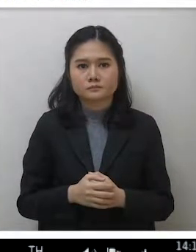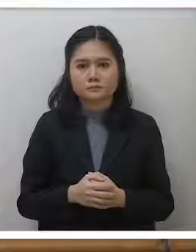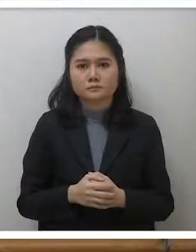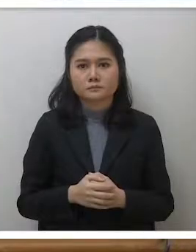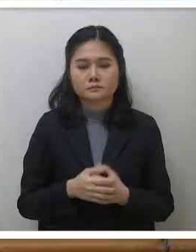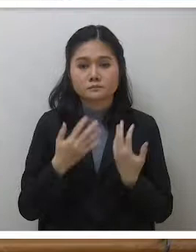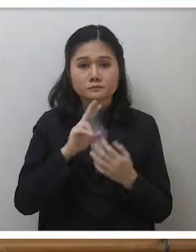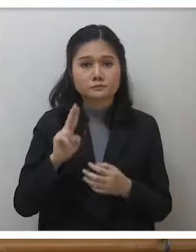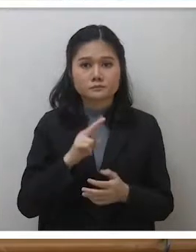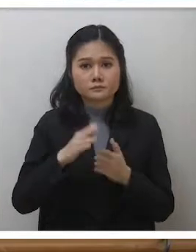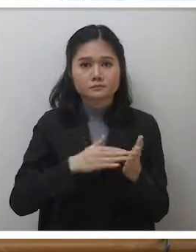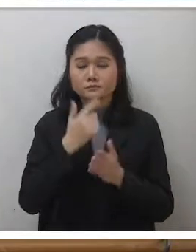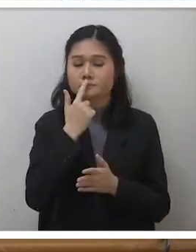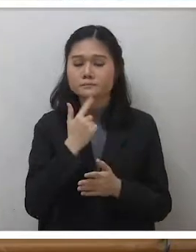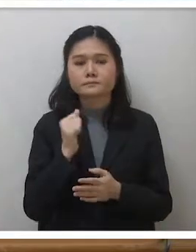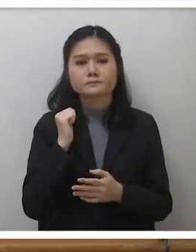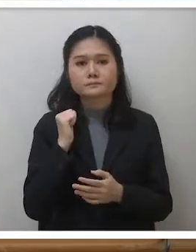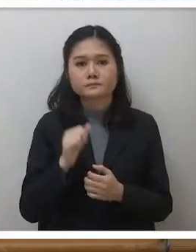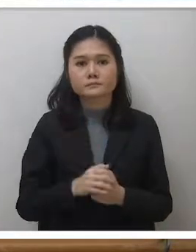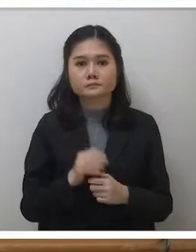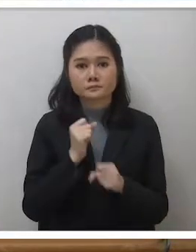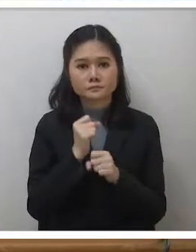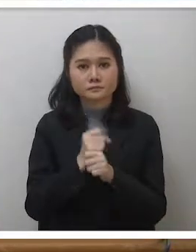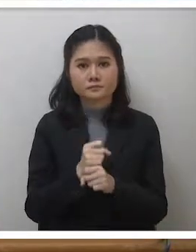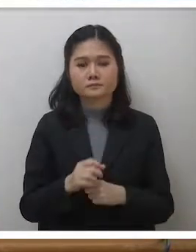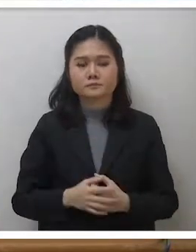แล้วก็ใช้สีแดงสีเดิมนี่แหละเป็นตัวตัด